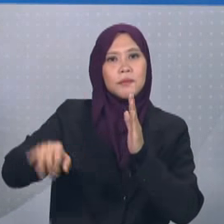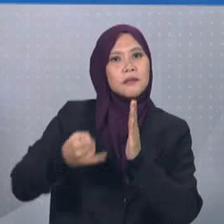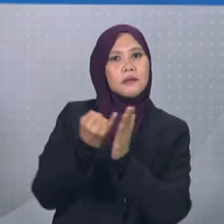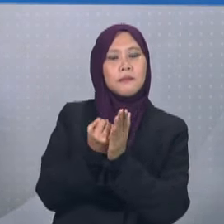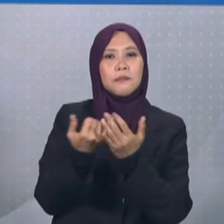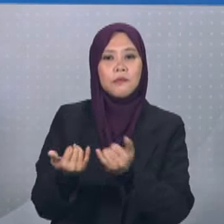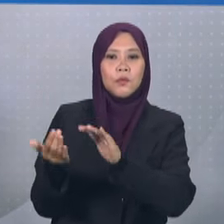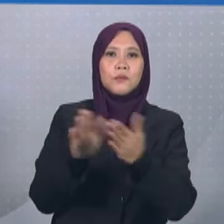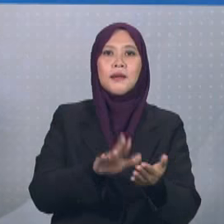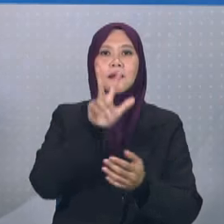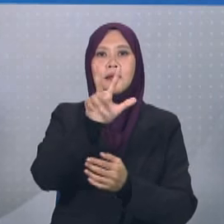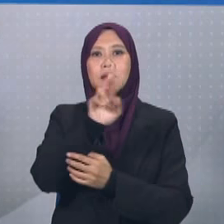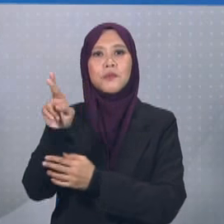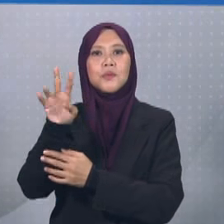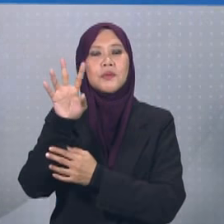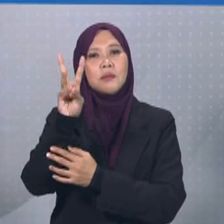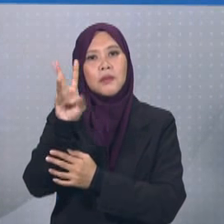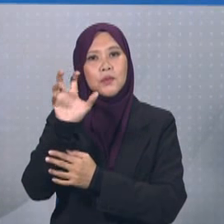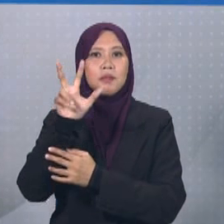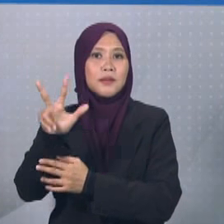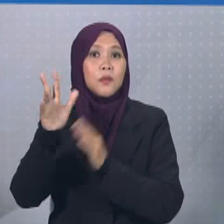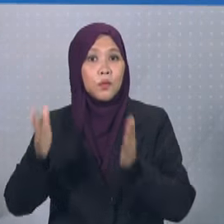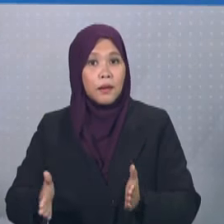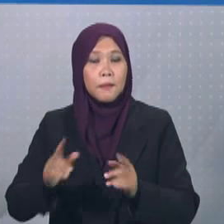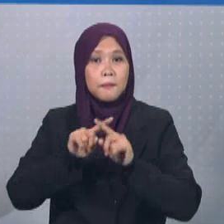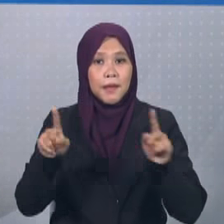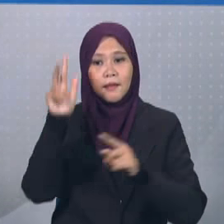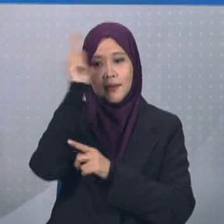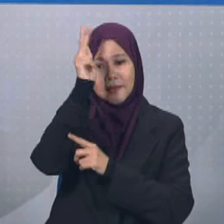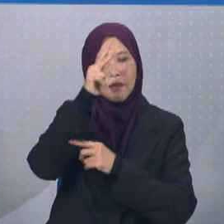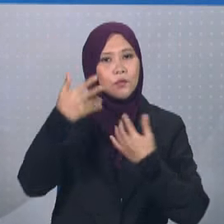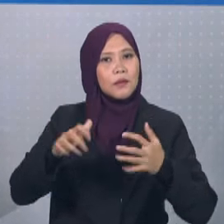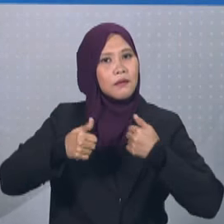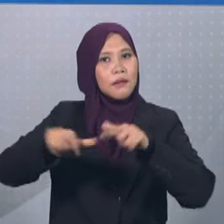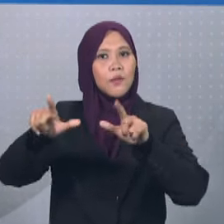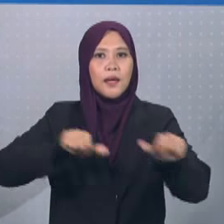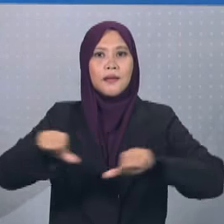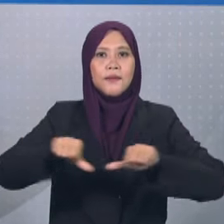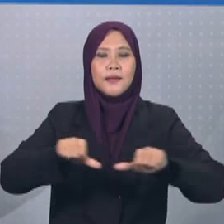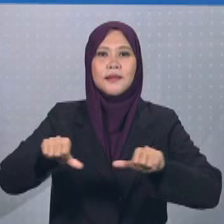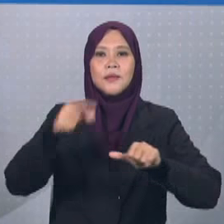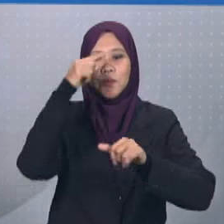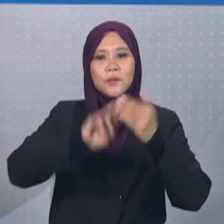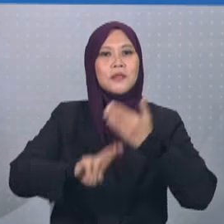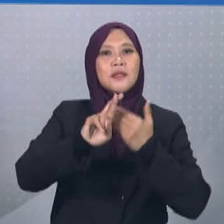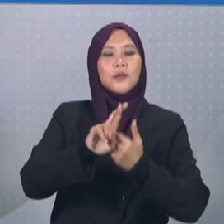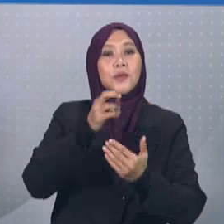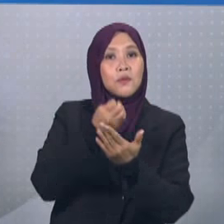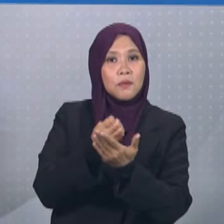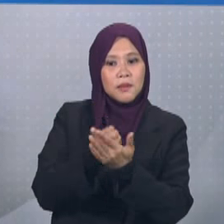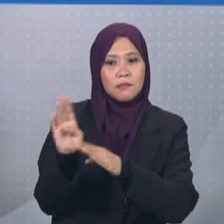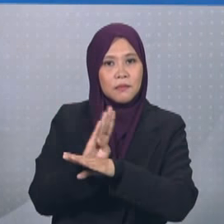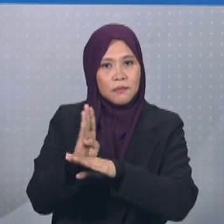keseluruhan yang maut 3,603 orang. Bagaimanapun, kerajaan sudah membenarkan aktiviti ekonomi berisiko rendah mulai Sabtu